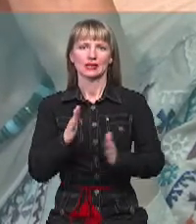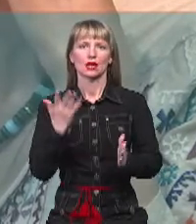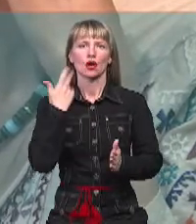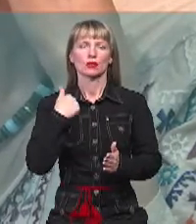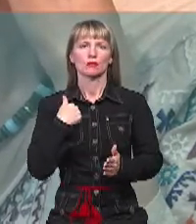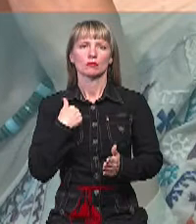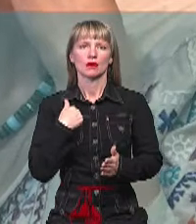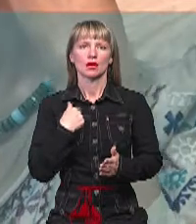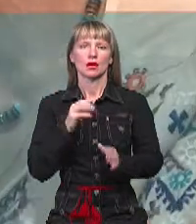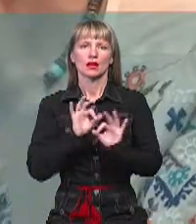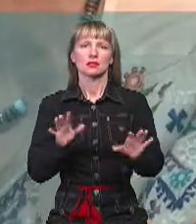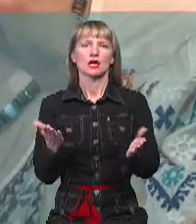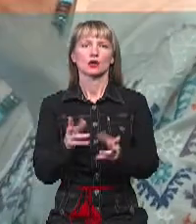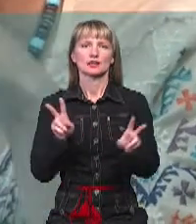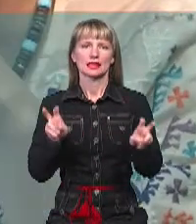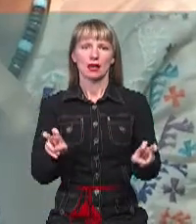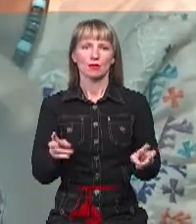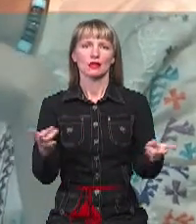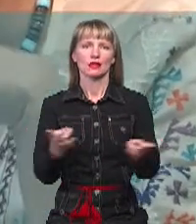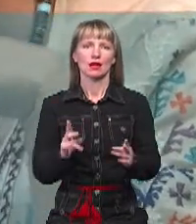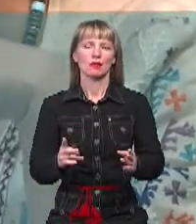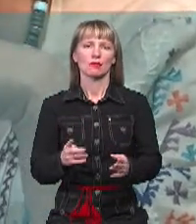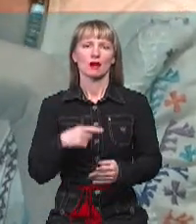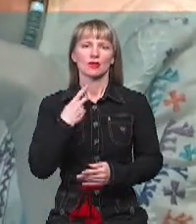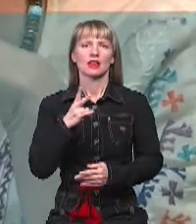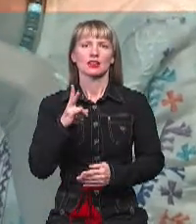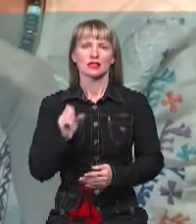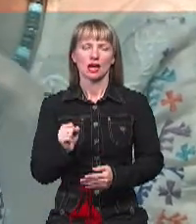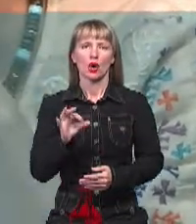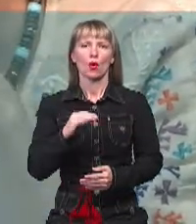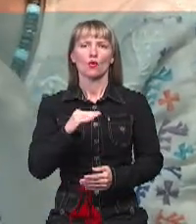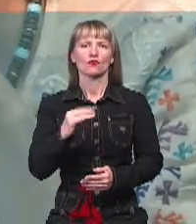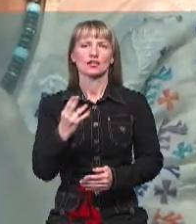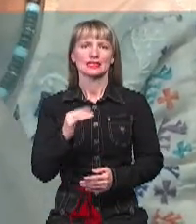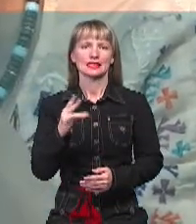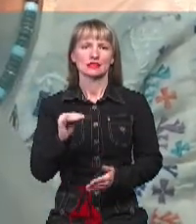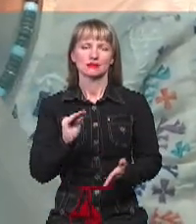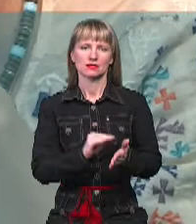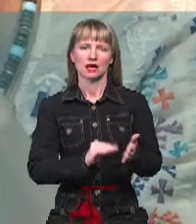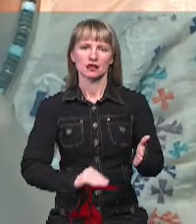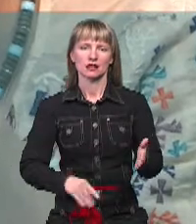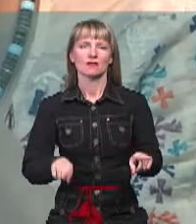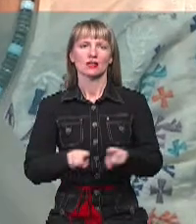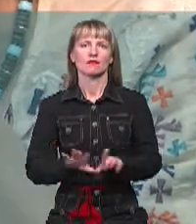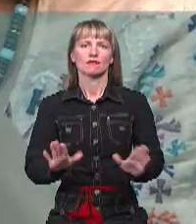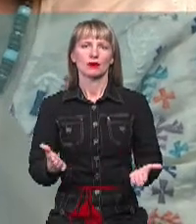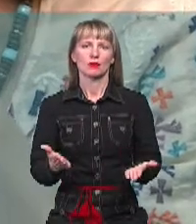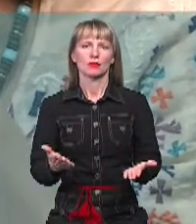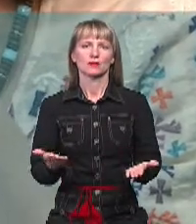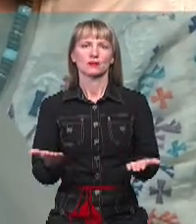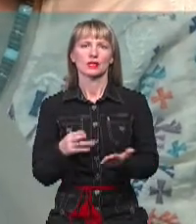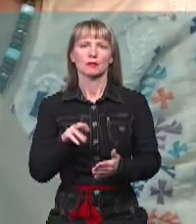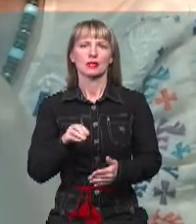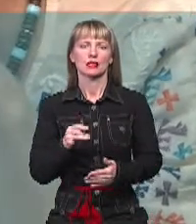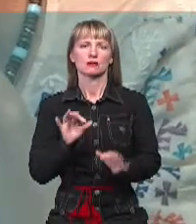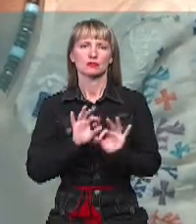оперуємо якоюсь темою, якимсь матеріалом, то треба спиратися на офіційні дані. І от в таких випадках, в даному випадку, як Олег